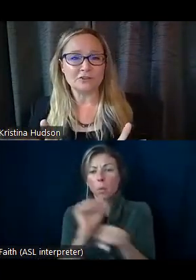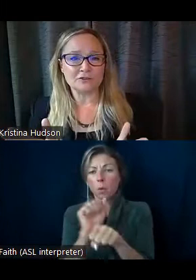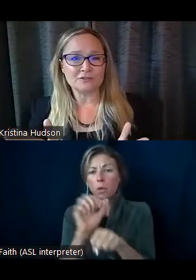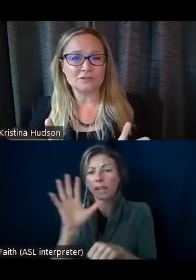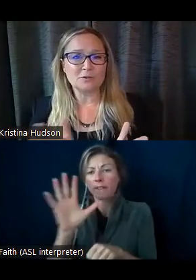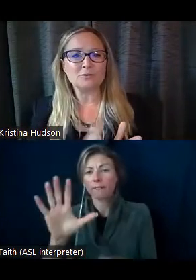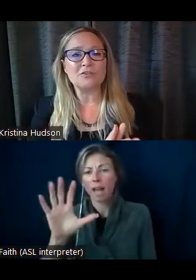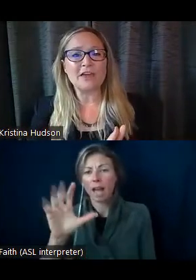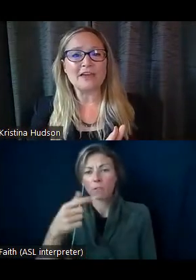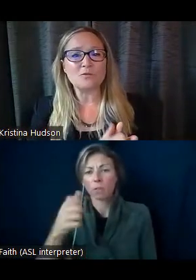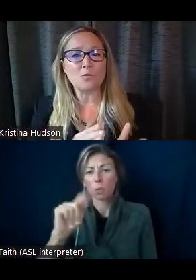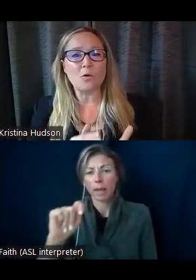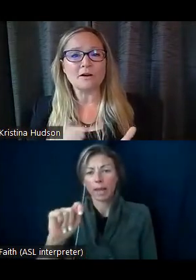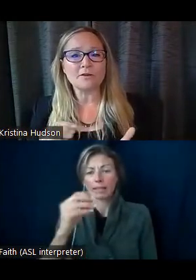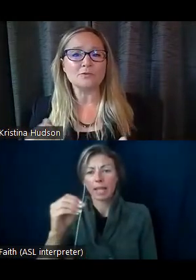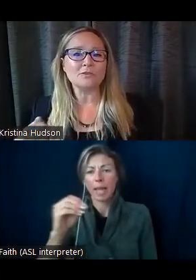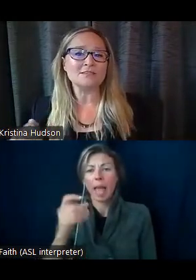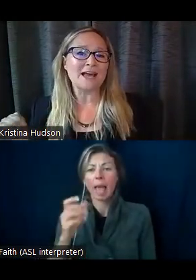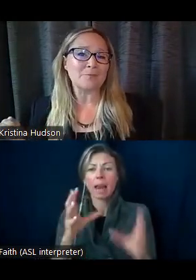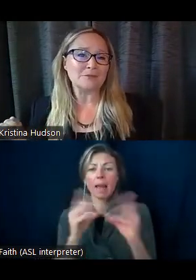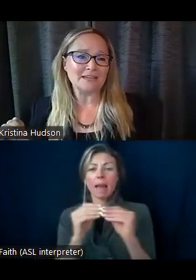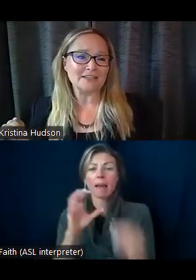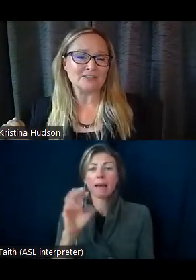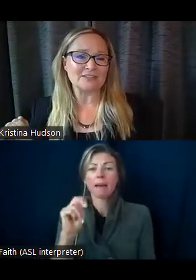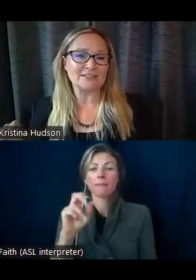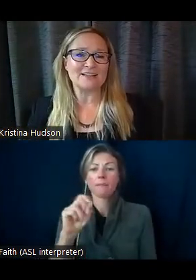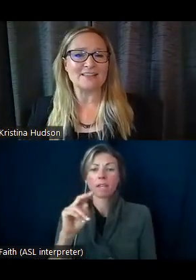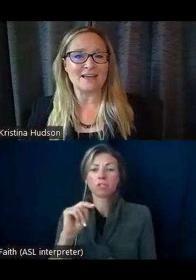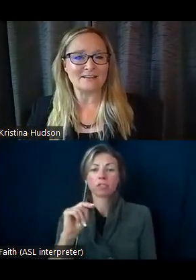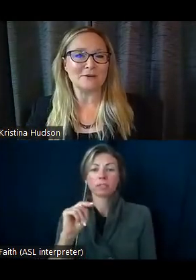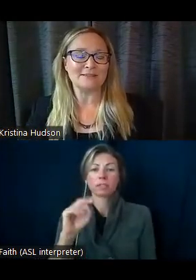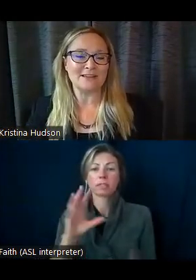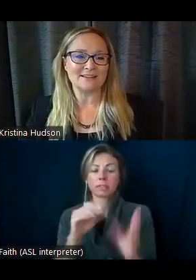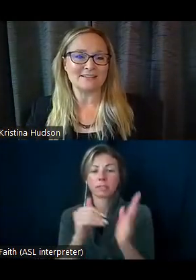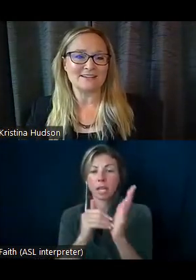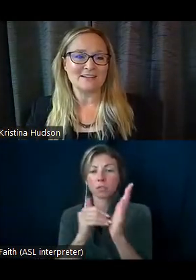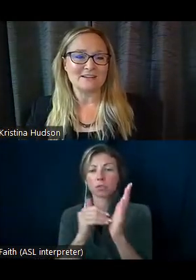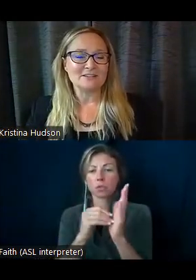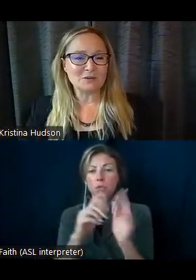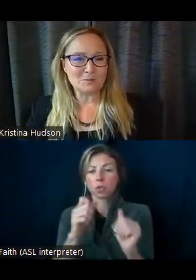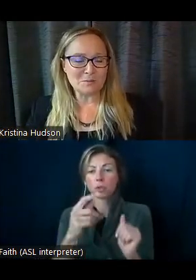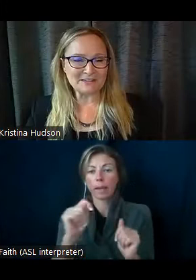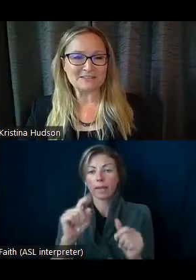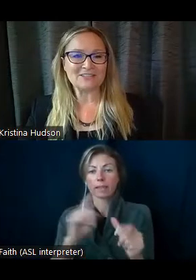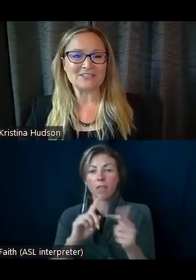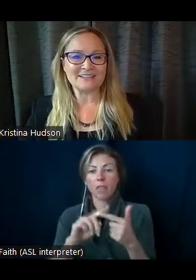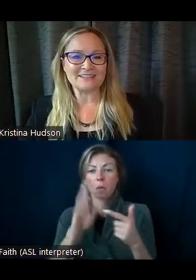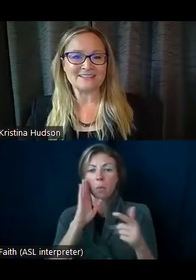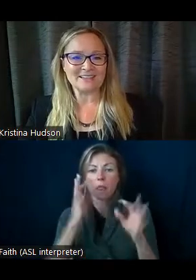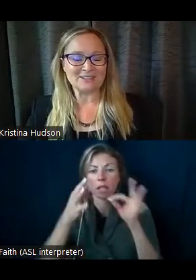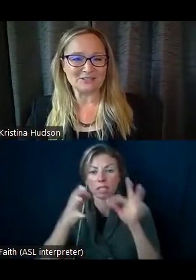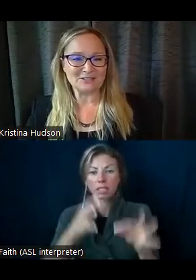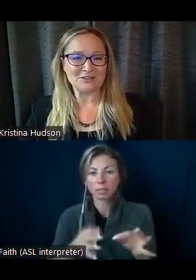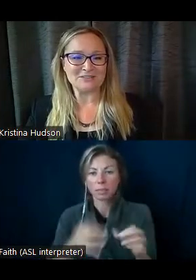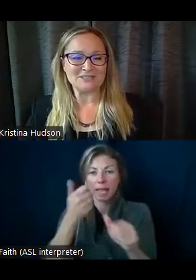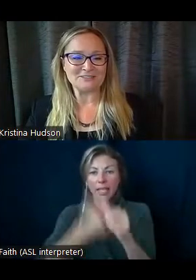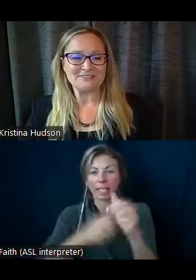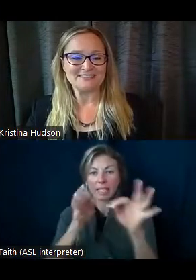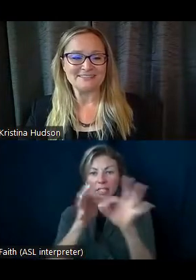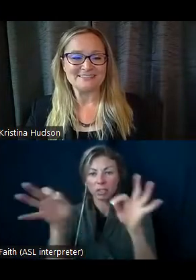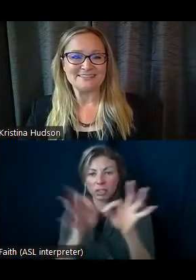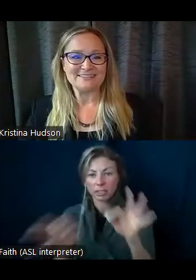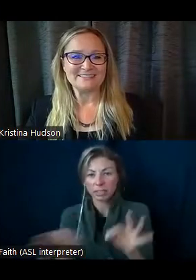센터 자금 프로그램에 대한 개요를 드릴 것입니다. 그리고 나서 이 신청하는